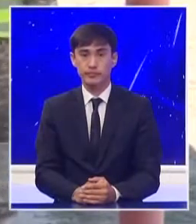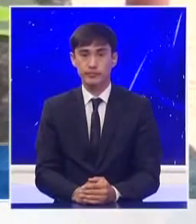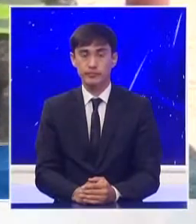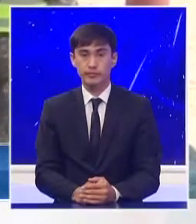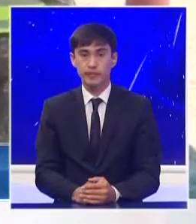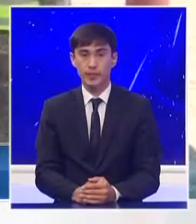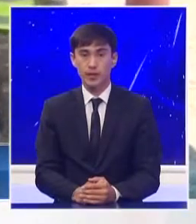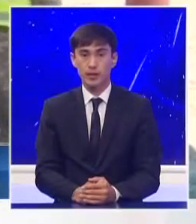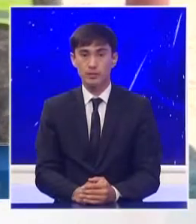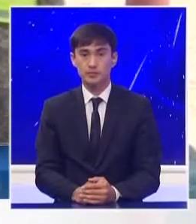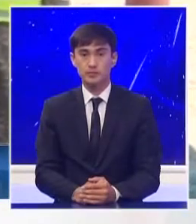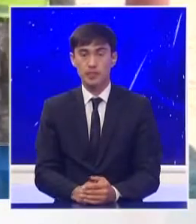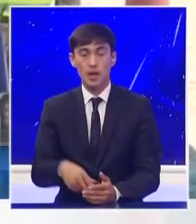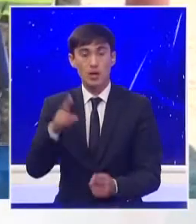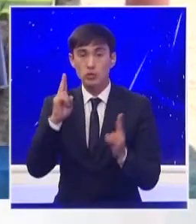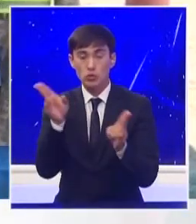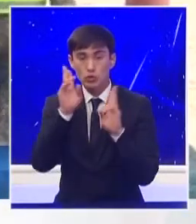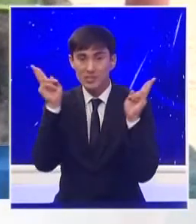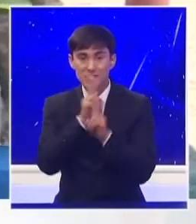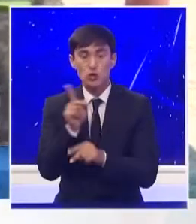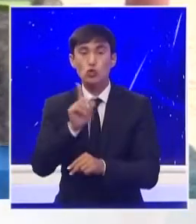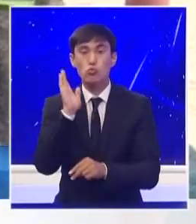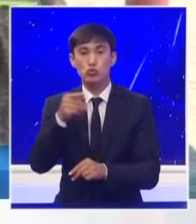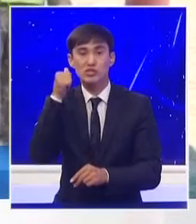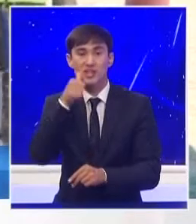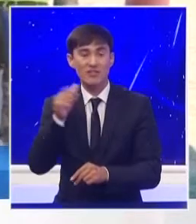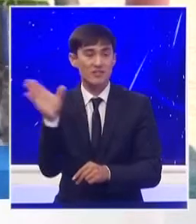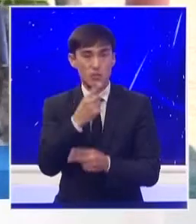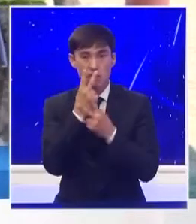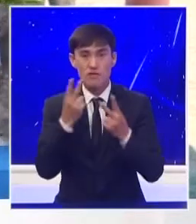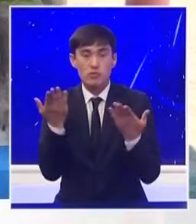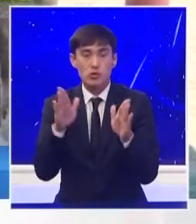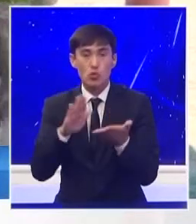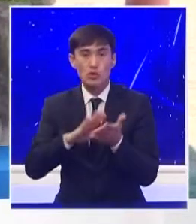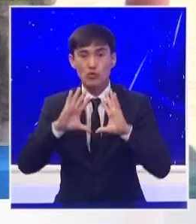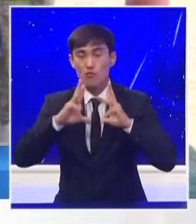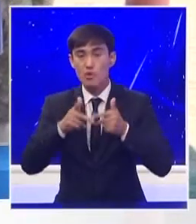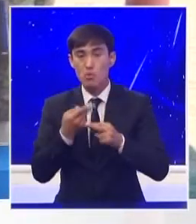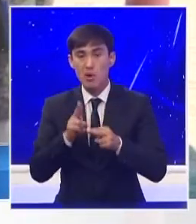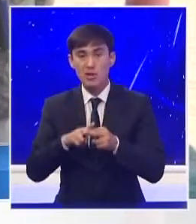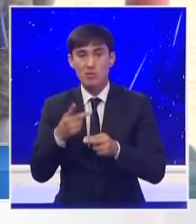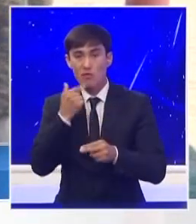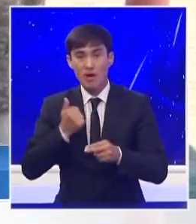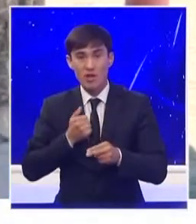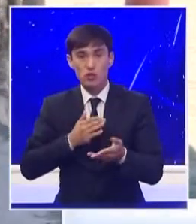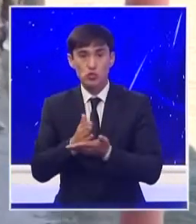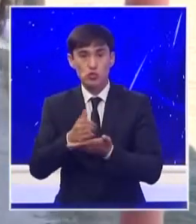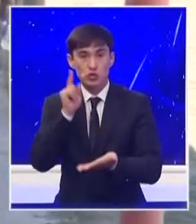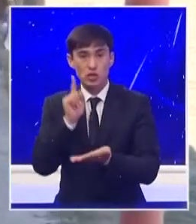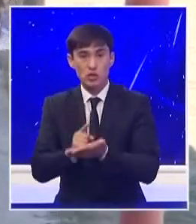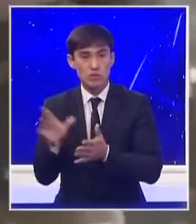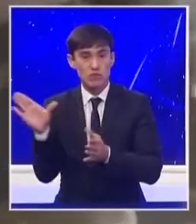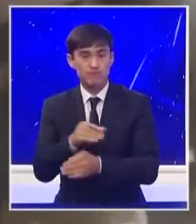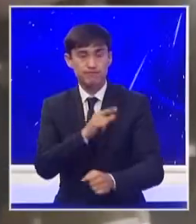Отечества. Никто не знает, что будет завтра. Все мы видим ситуацию в мире, поэтому военнослужащие должны быть